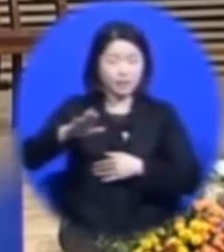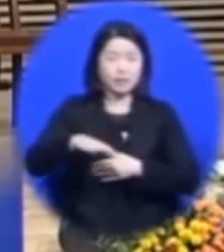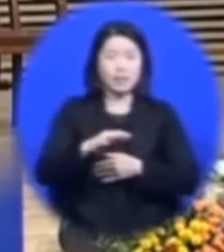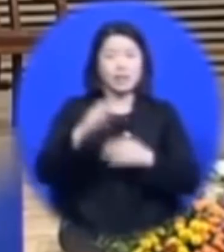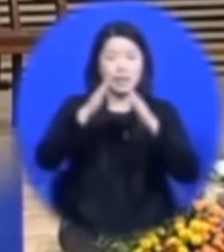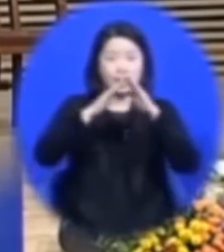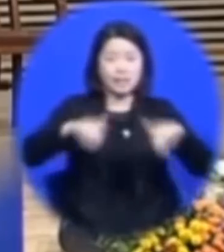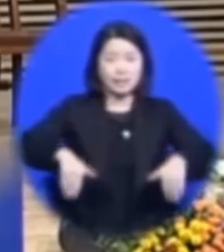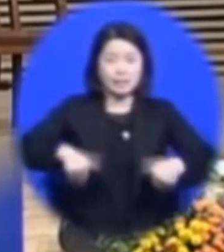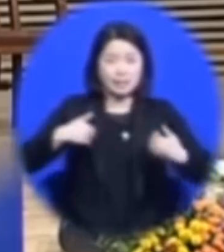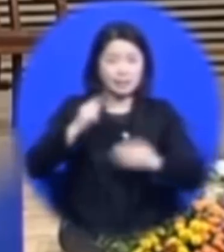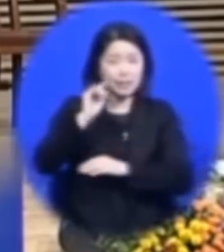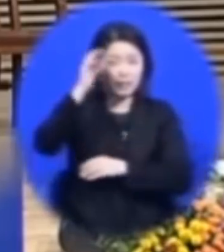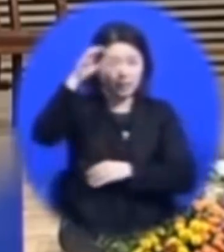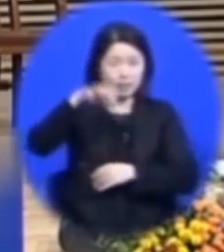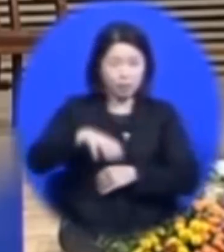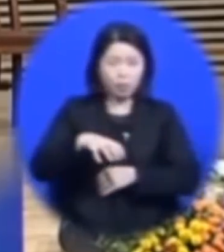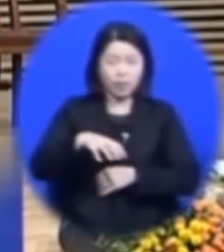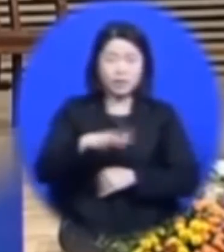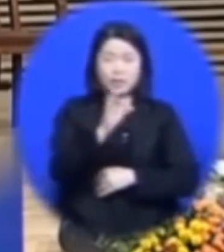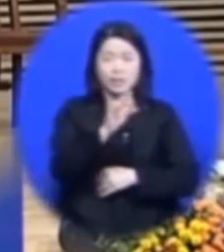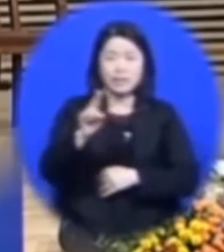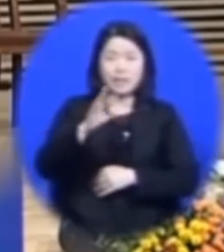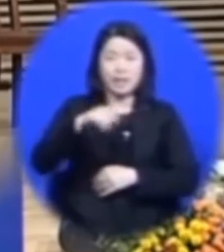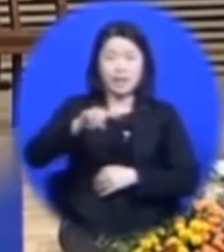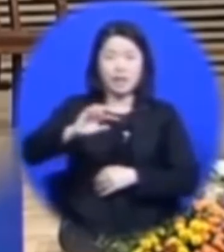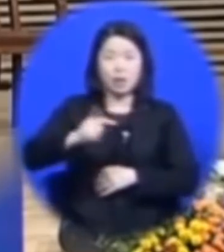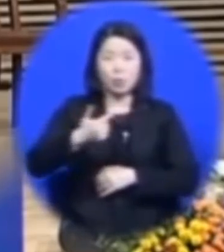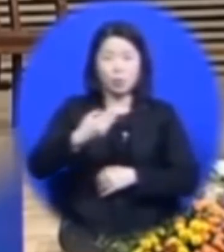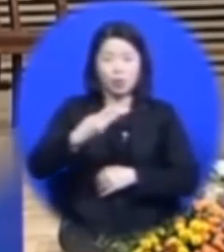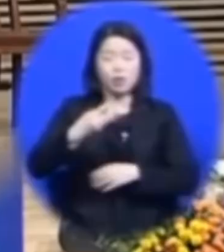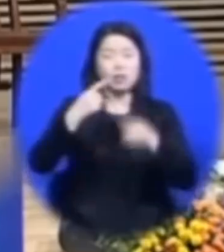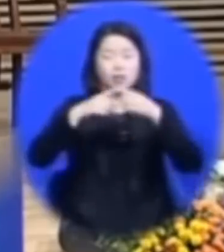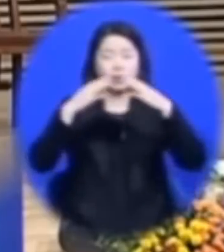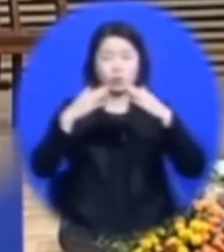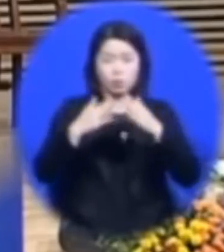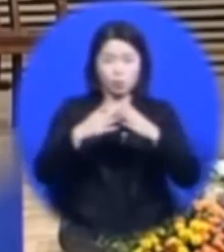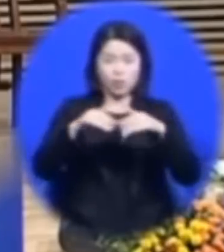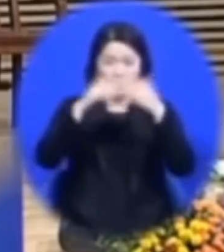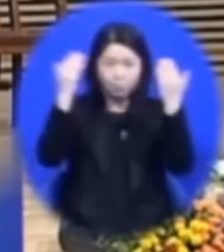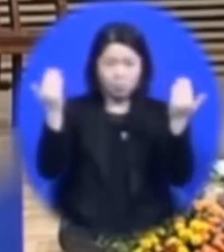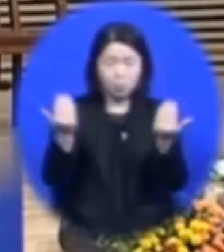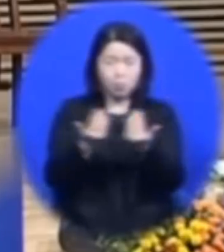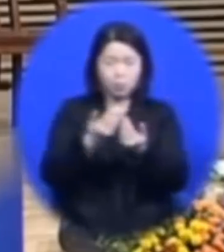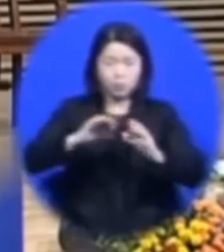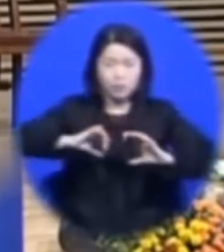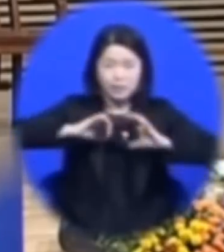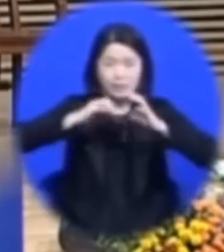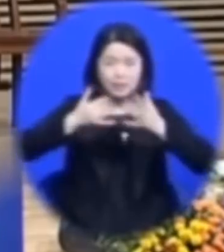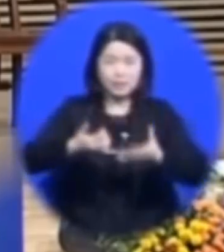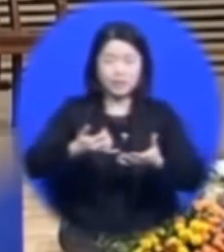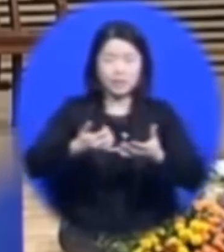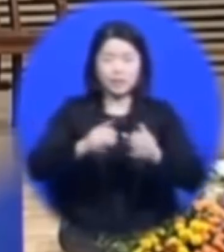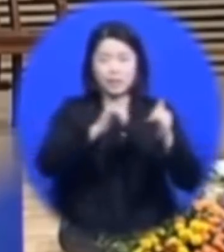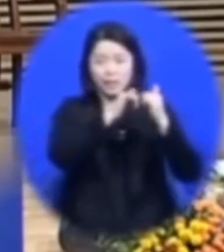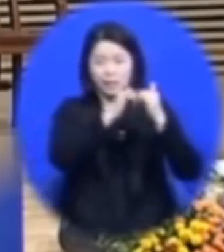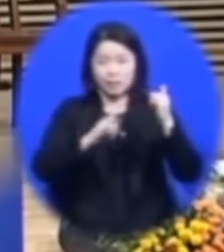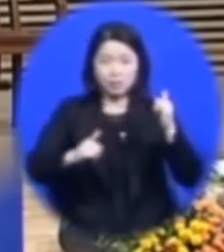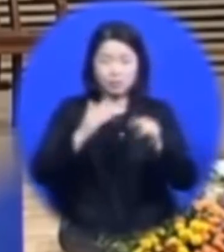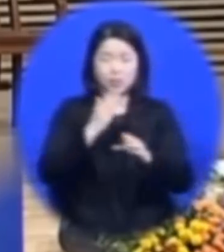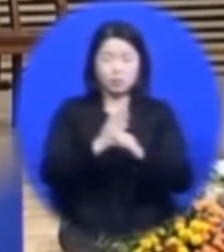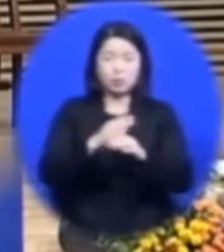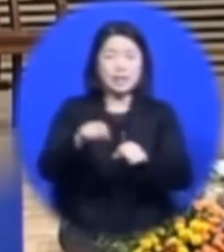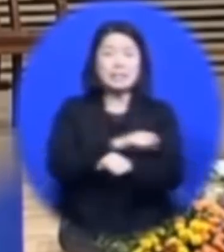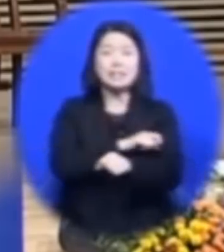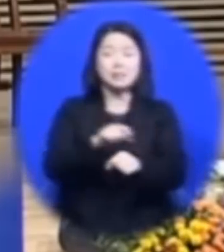전당 영광의 있느냐 월 교회는 아 전 세계에 순조 역사 중에서 특별한 교회입니다